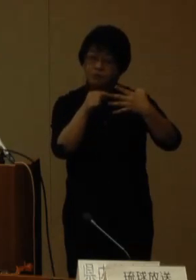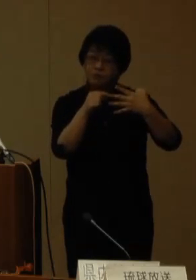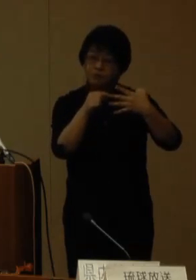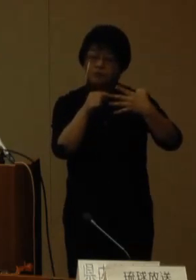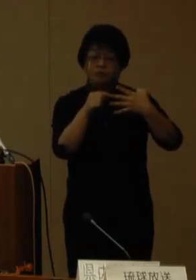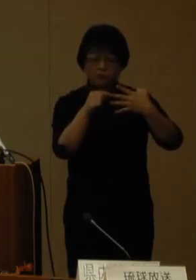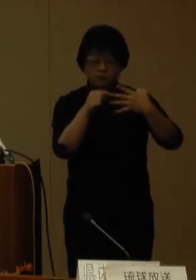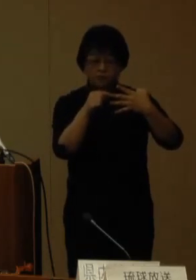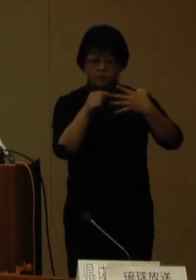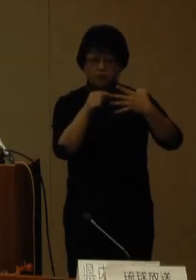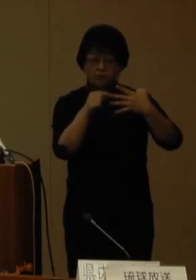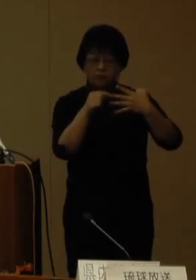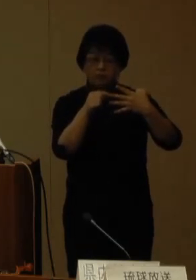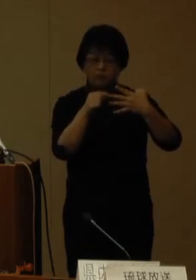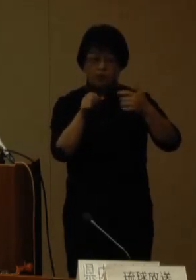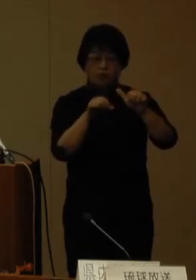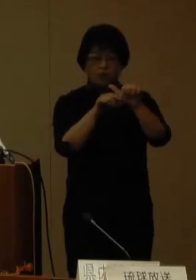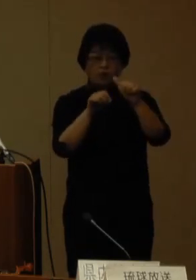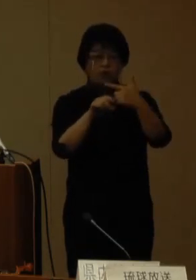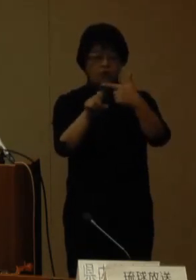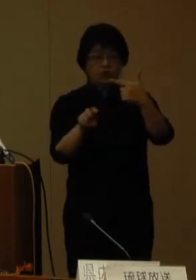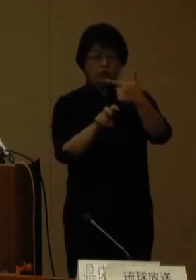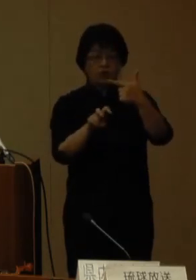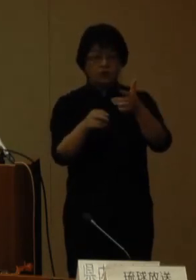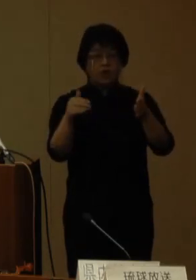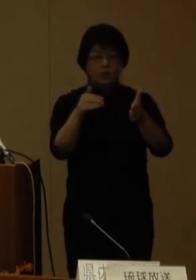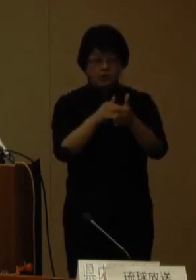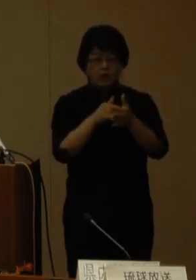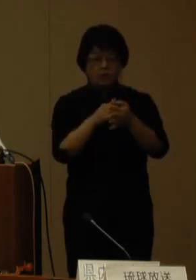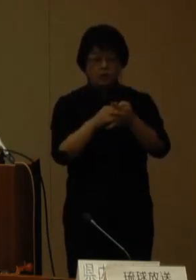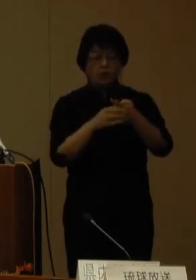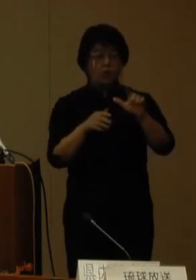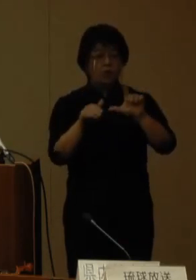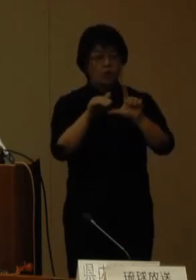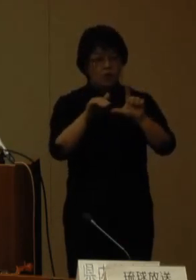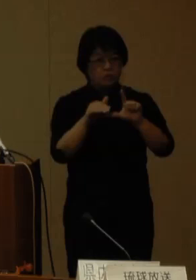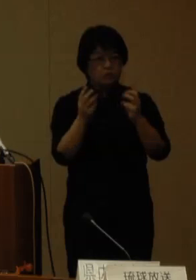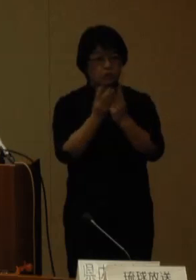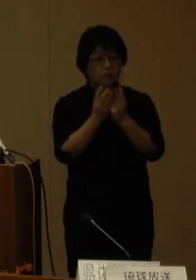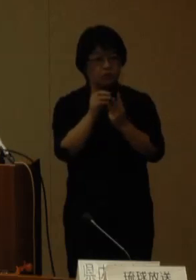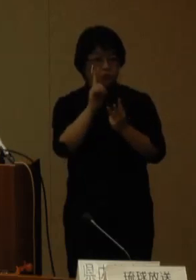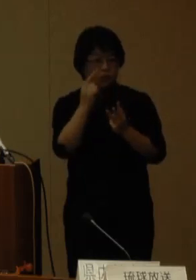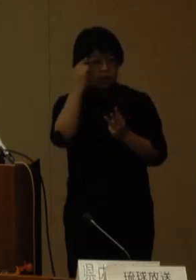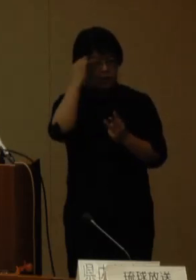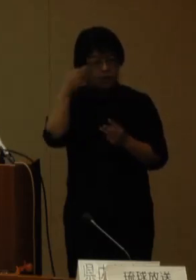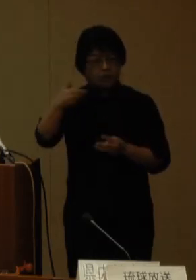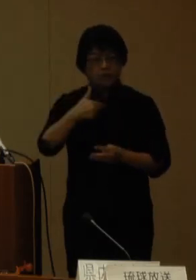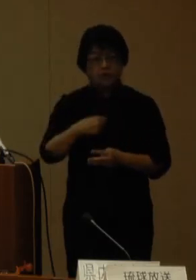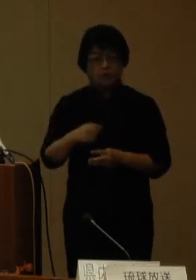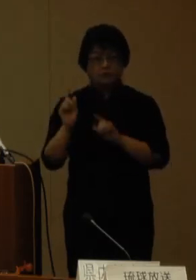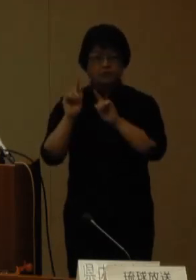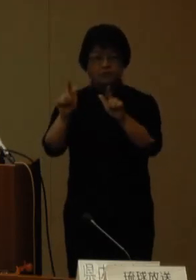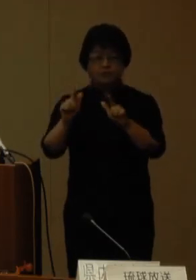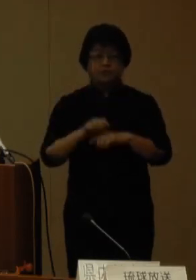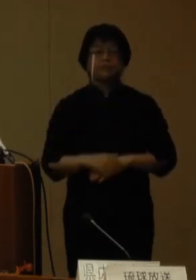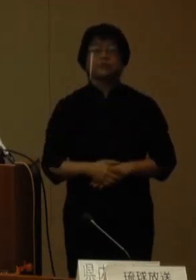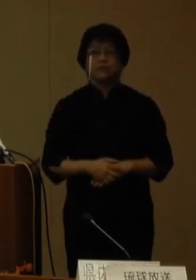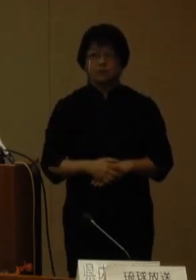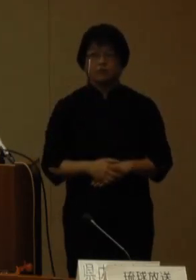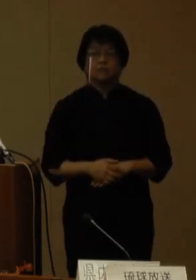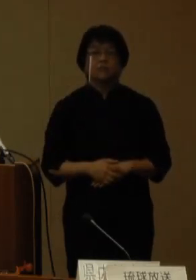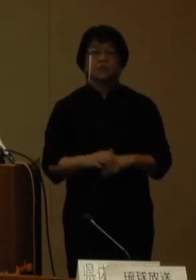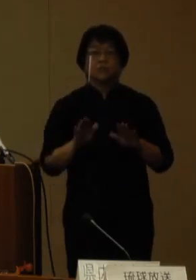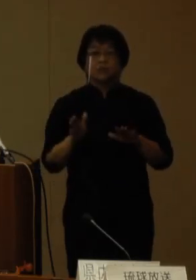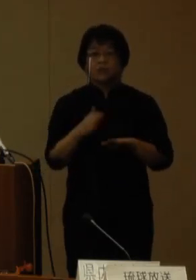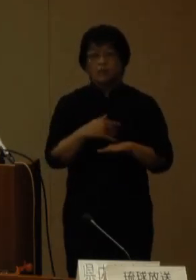体制というか感染状況を緩和させたいというお考えでしょうか。 私たちとしてはもうここから緊急事態宣言、非常に強